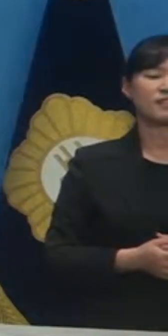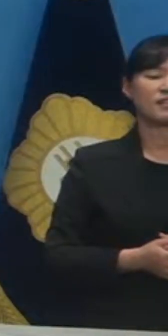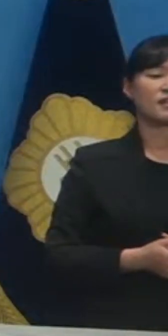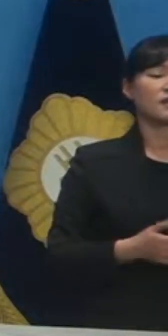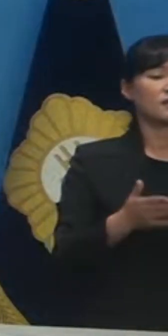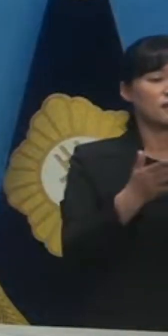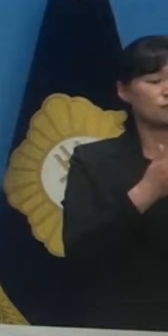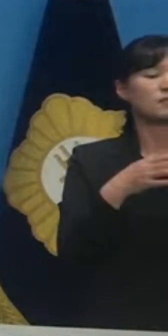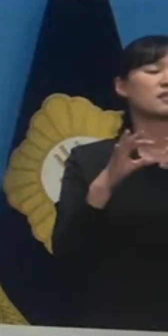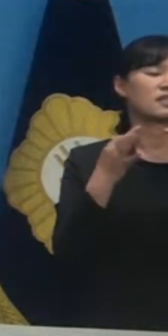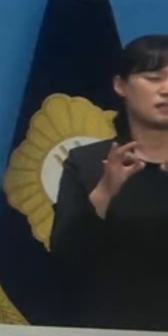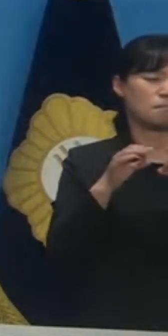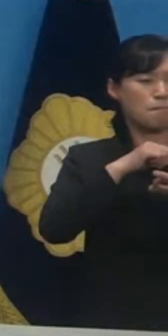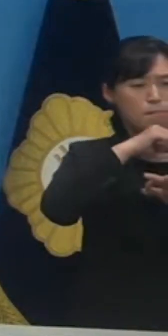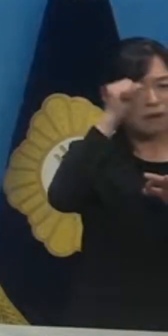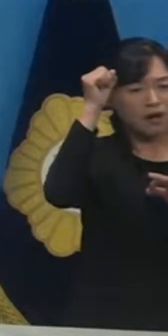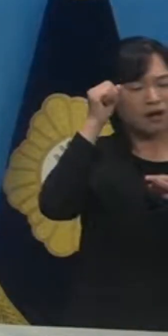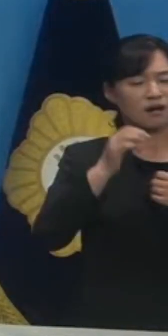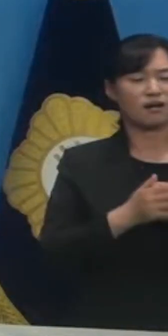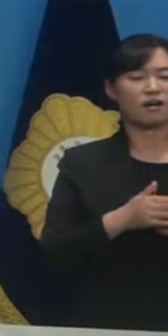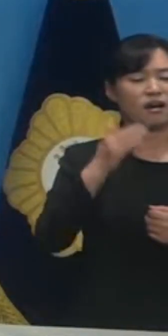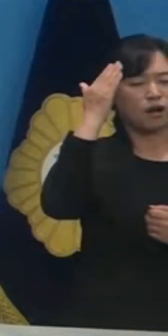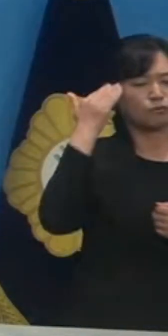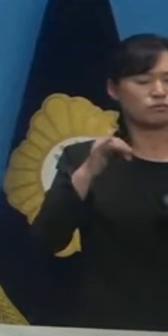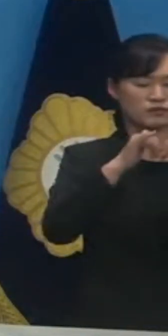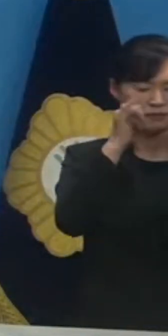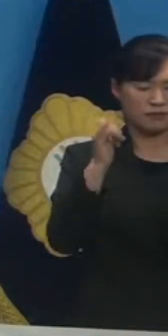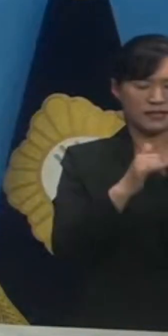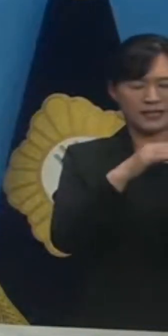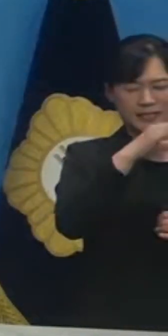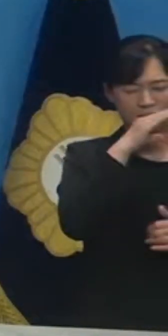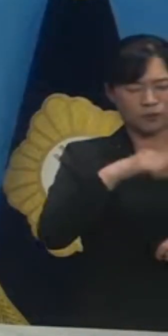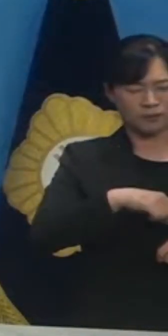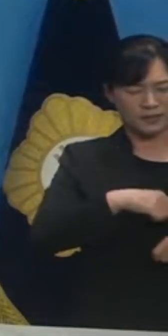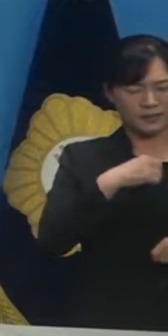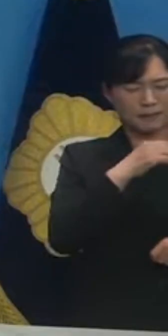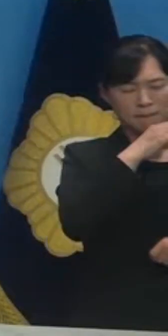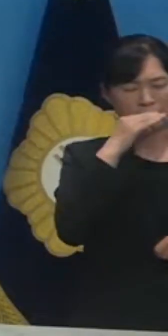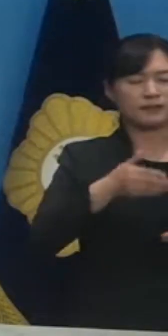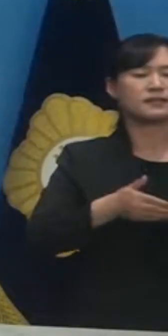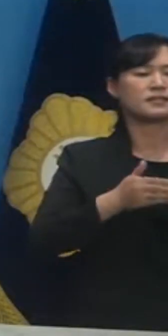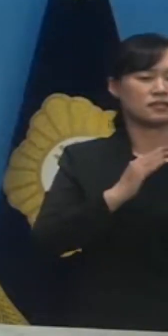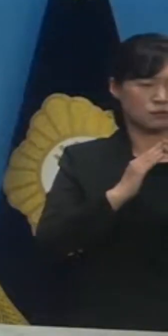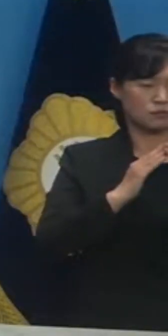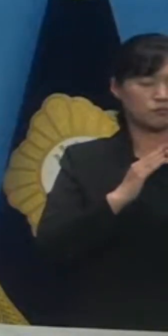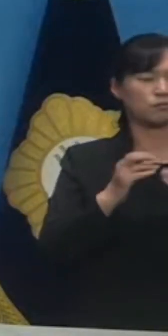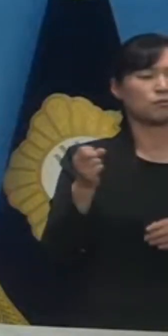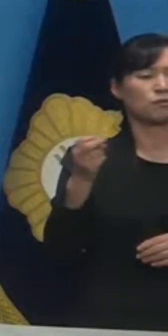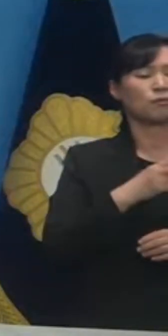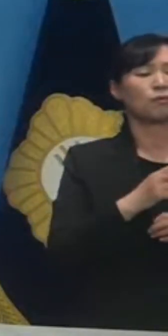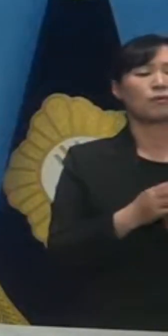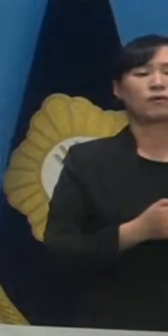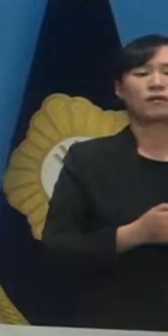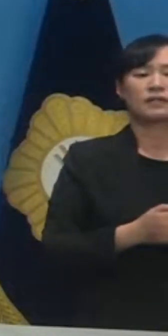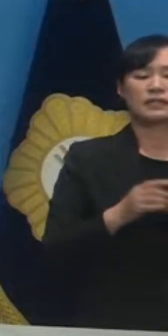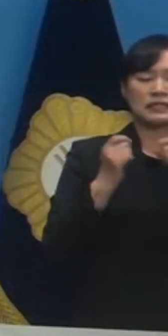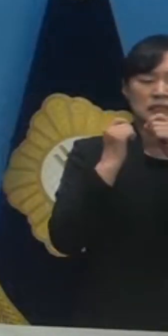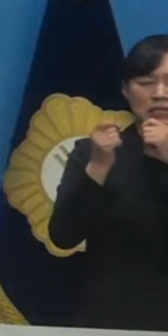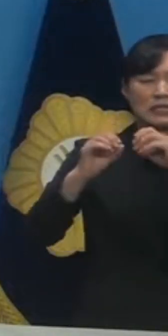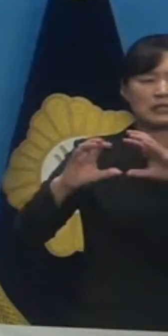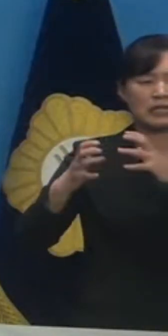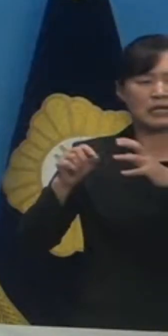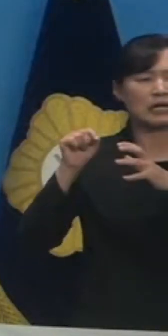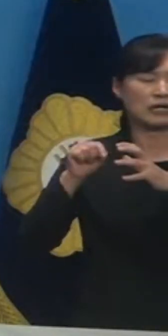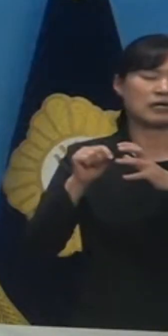점에서 김문수 후보의 당선은 우리 사회의 정의를 올곧게 세우는 작업이며 동시에